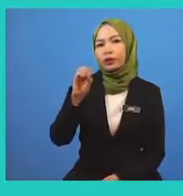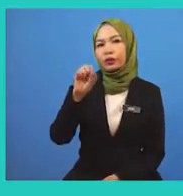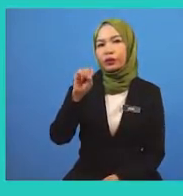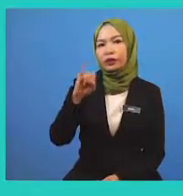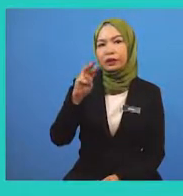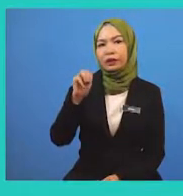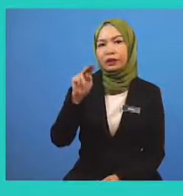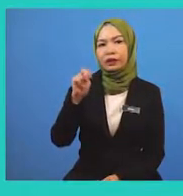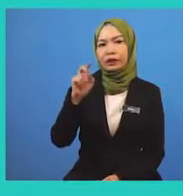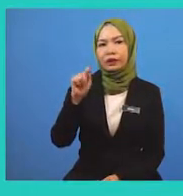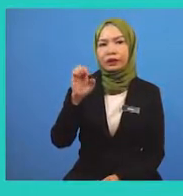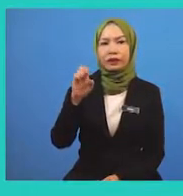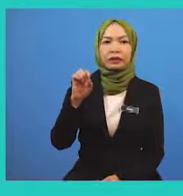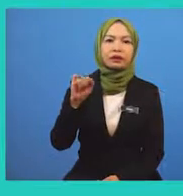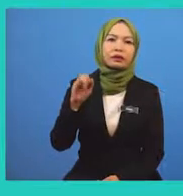proses memasak makanan,